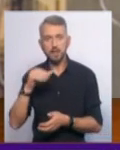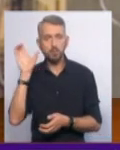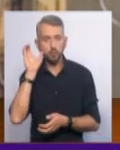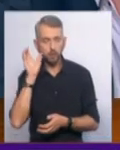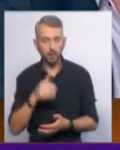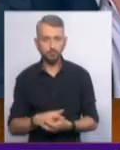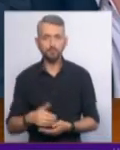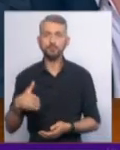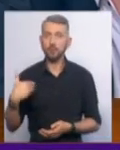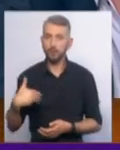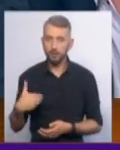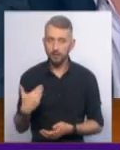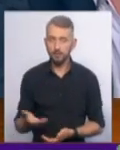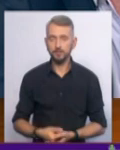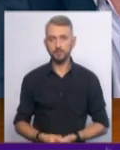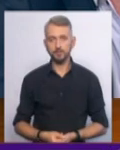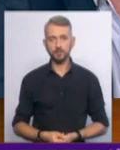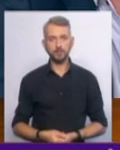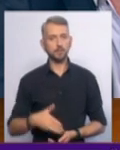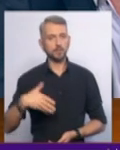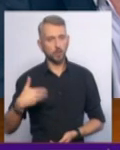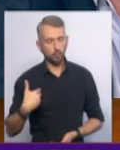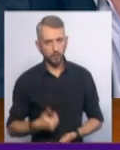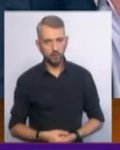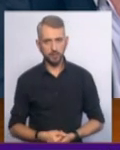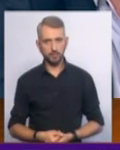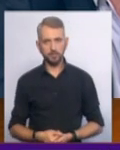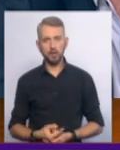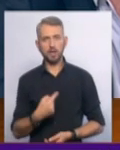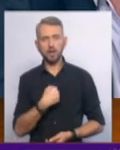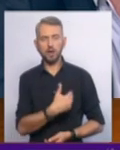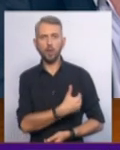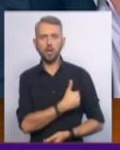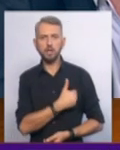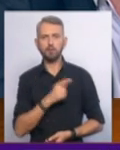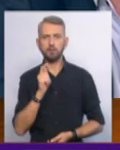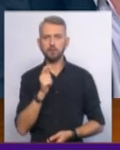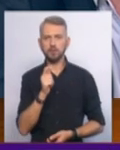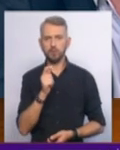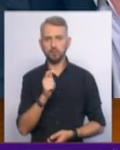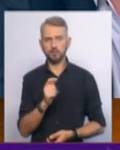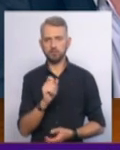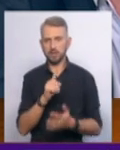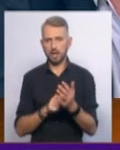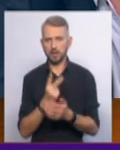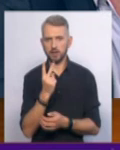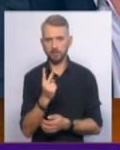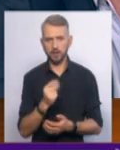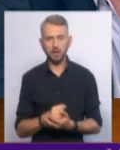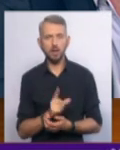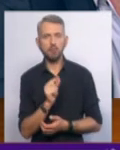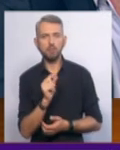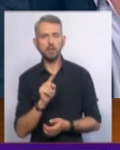його. Добрий день, ви в прямому ефірі. Доброго дня. Добрий день. Я хотів би поставити такі два питання. Чому